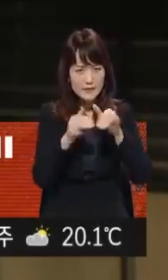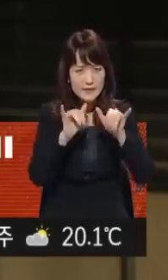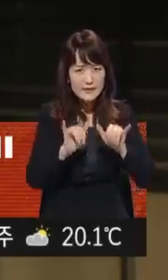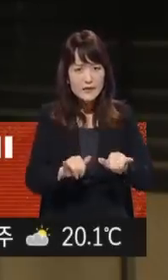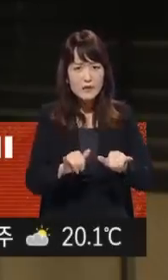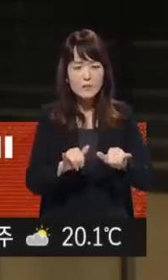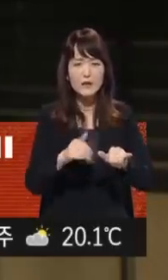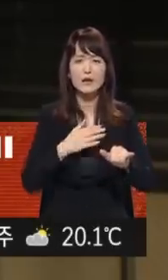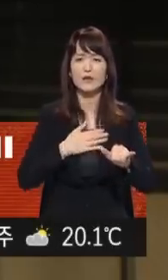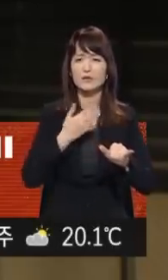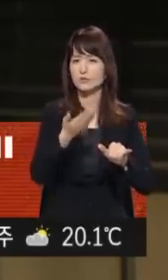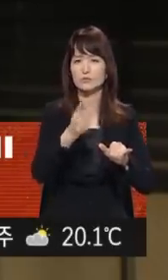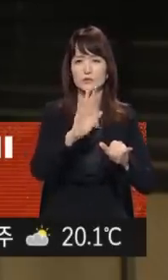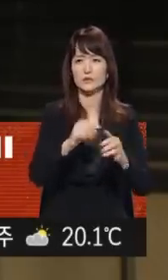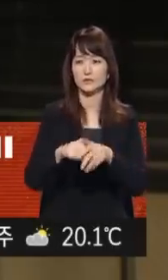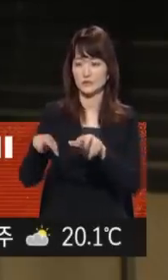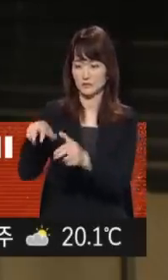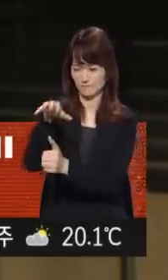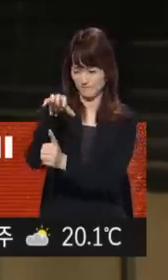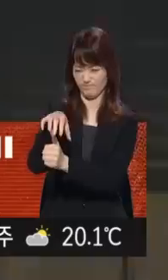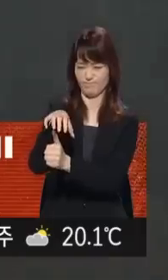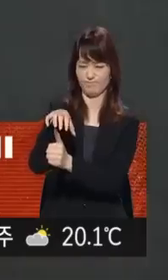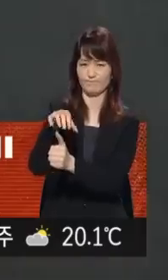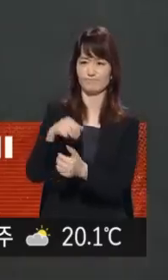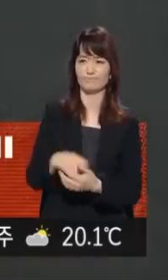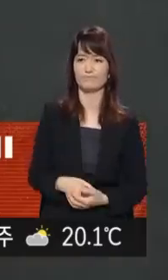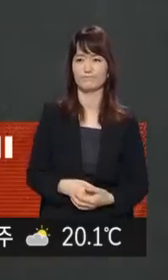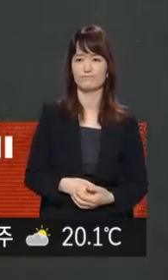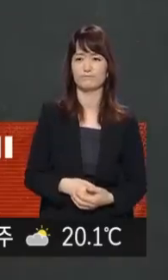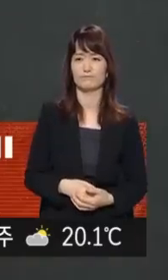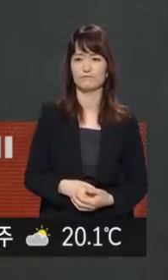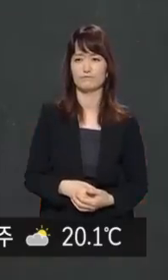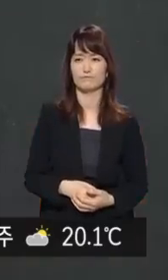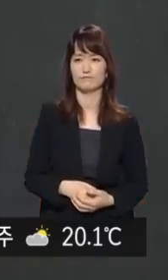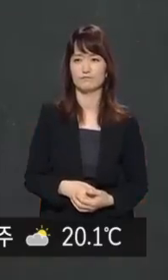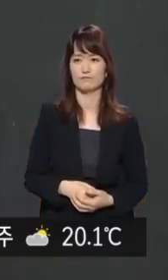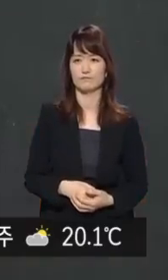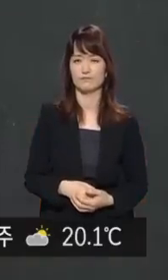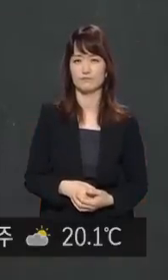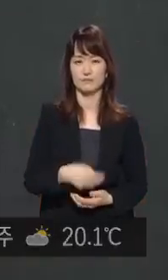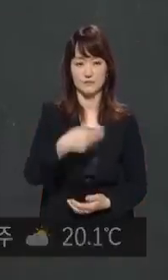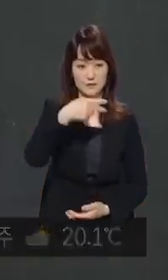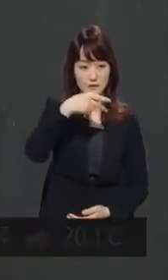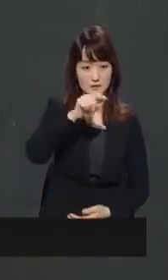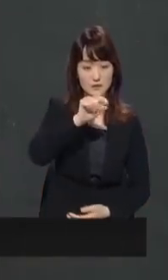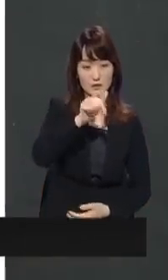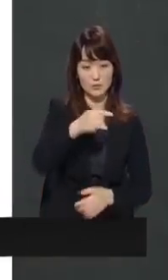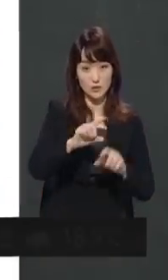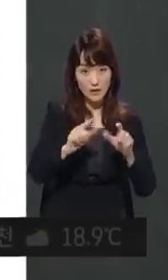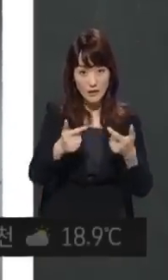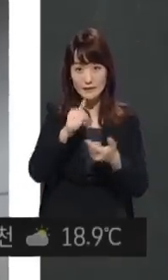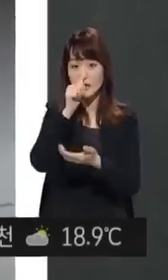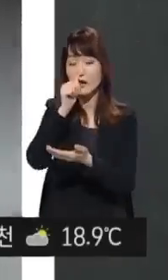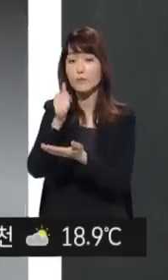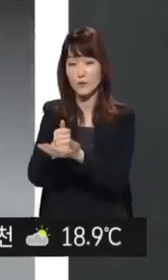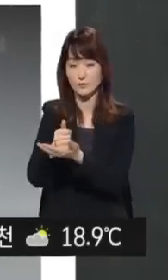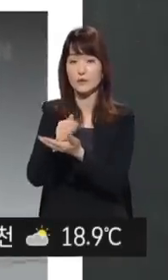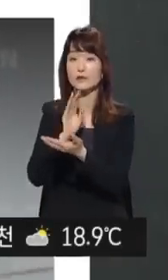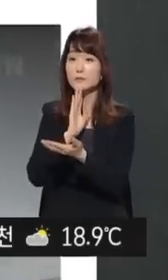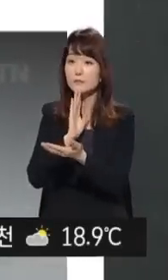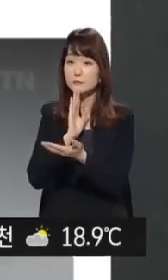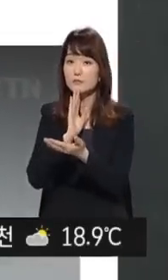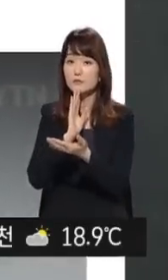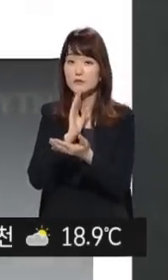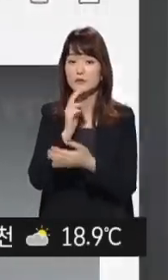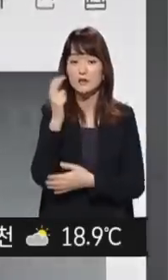지금 구속을 시켰어요 구속을 시켰기 때문에 앵커가 말한대로 사고가 아니라 사건 범죄가 맞는 겁니다 이제 수사하고